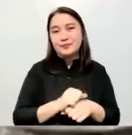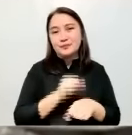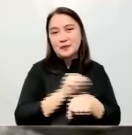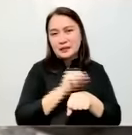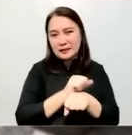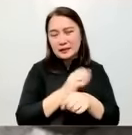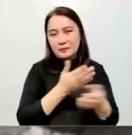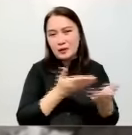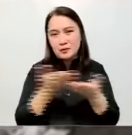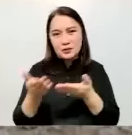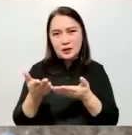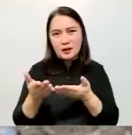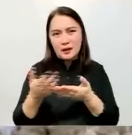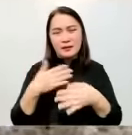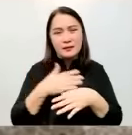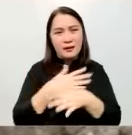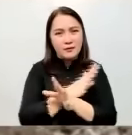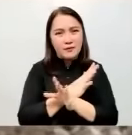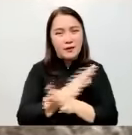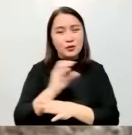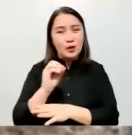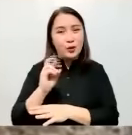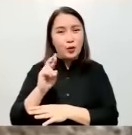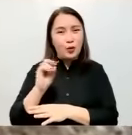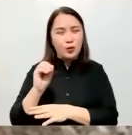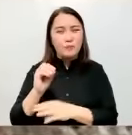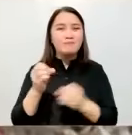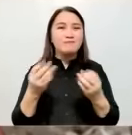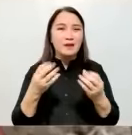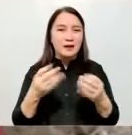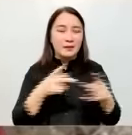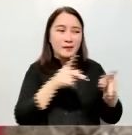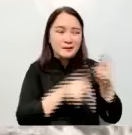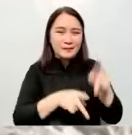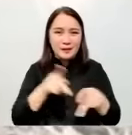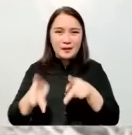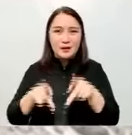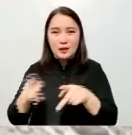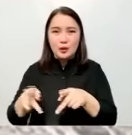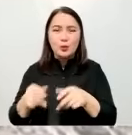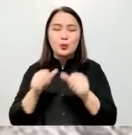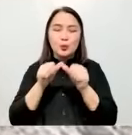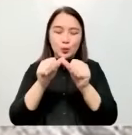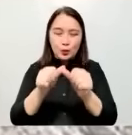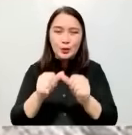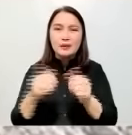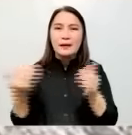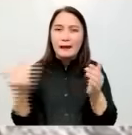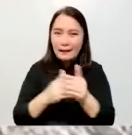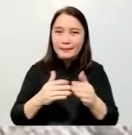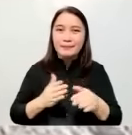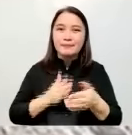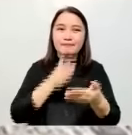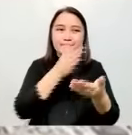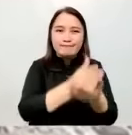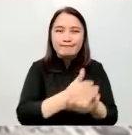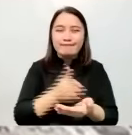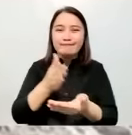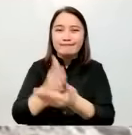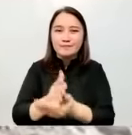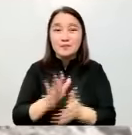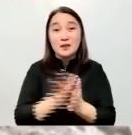Paliwanag ng Davao de Oro PDRRMO, maraming residenteng bumabalik sa lugar kahit pinaglaanan na sila ng pabahay. There is this so-called